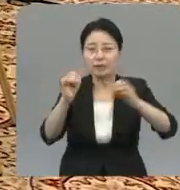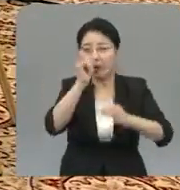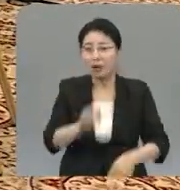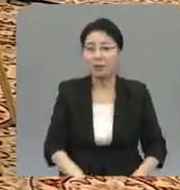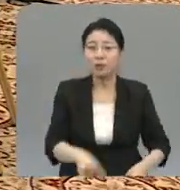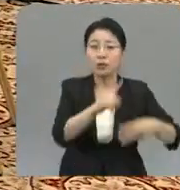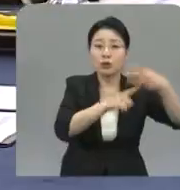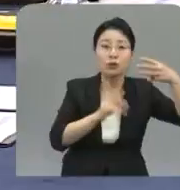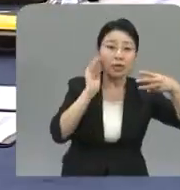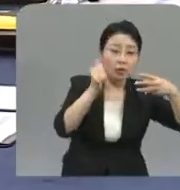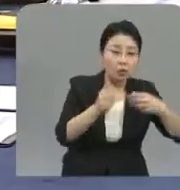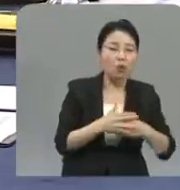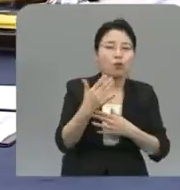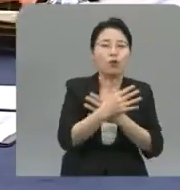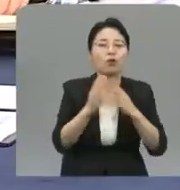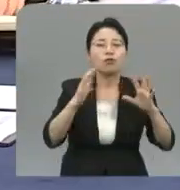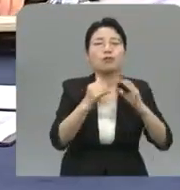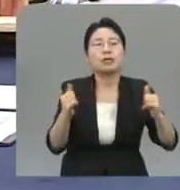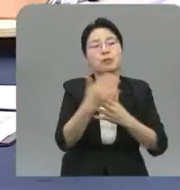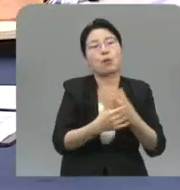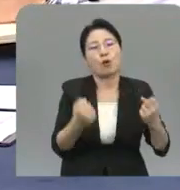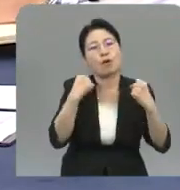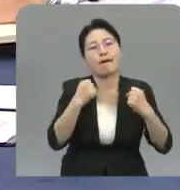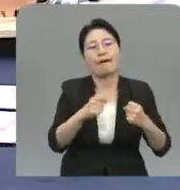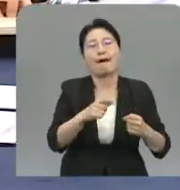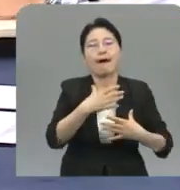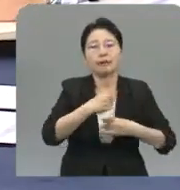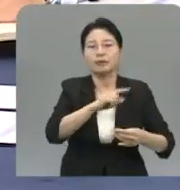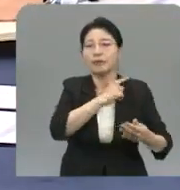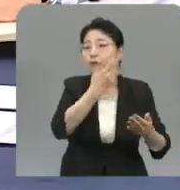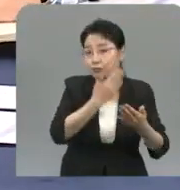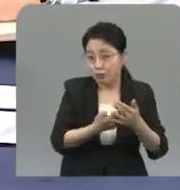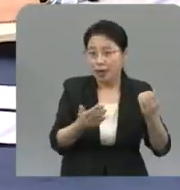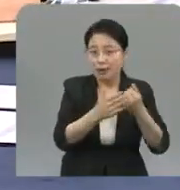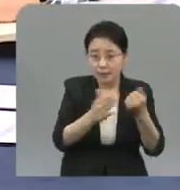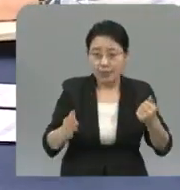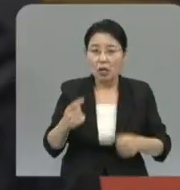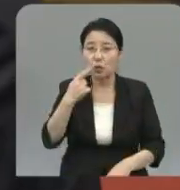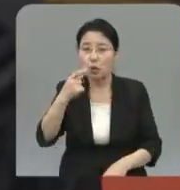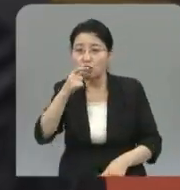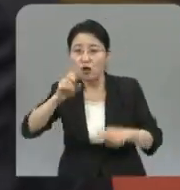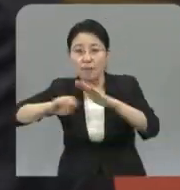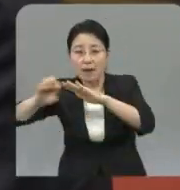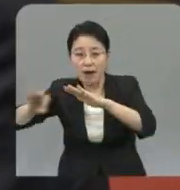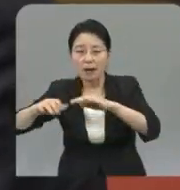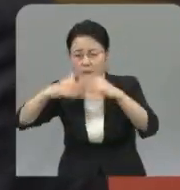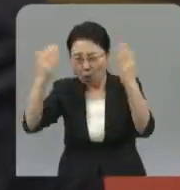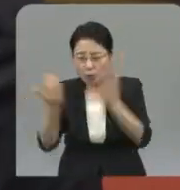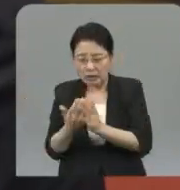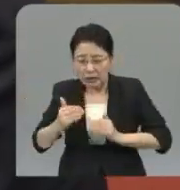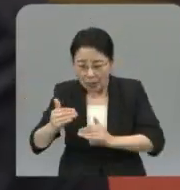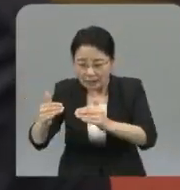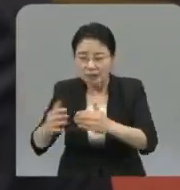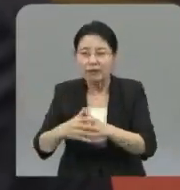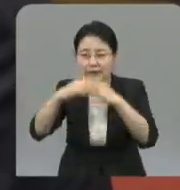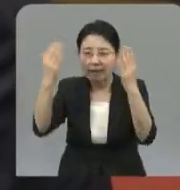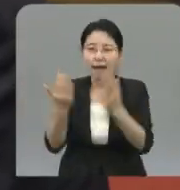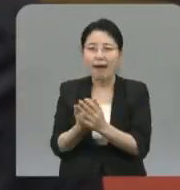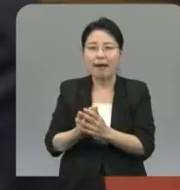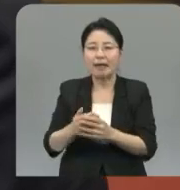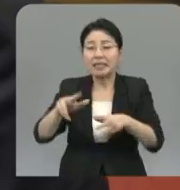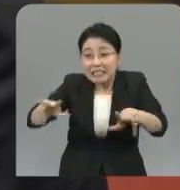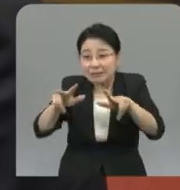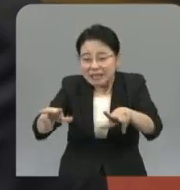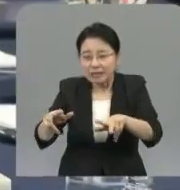Utara atau NATO sebagai pemimpin negara mitra presiden menekankan bahwa pembuangan air yang direncanakan harus memprioritaskan kesehatan